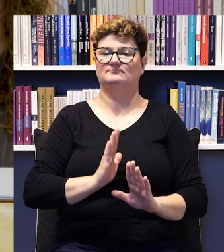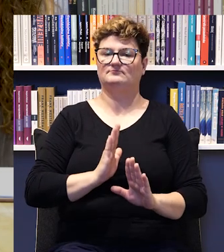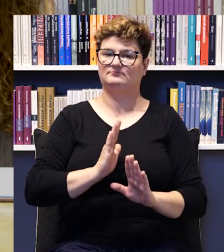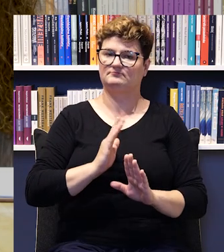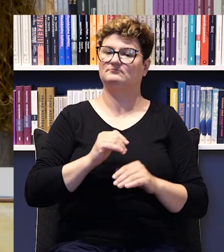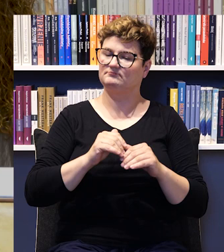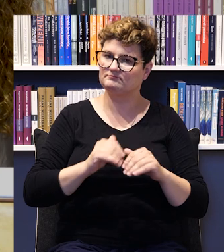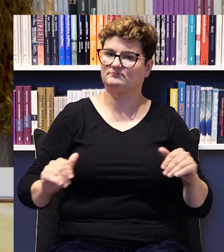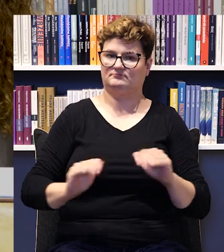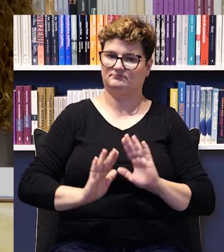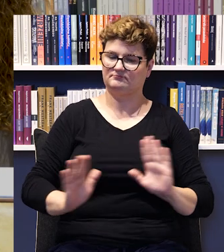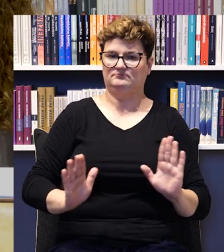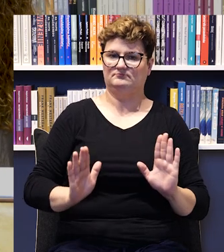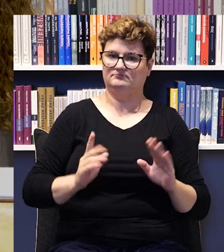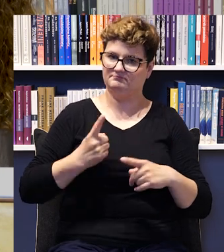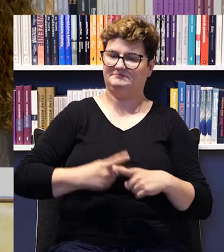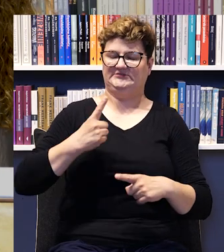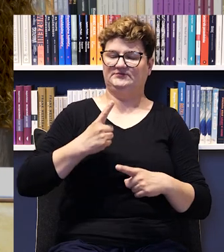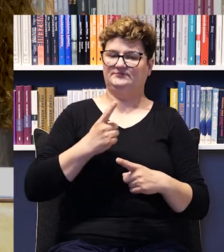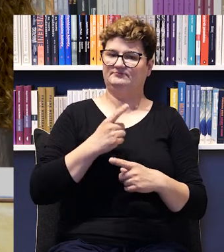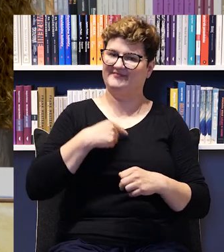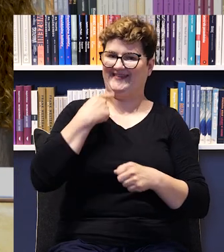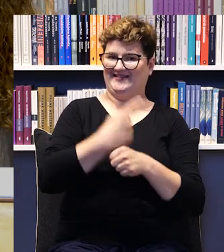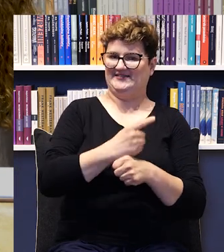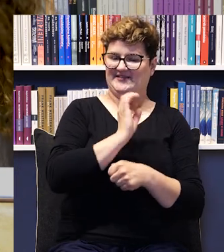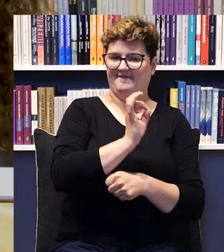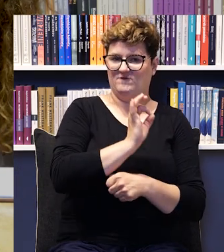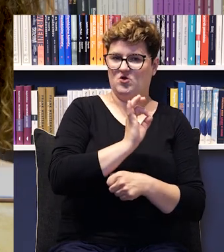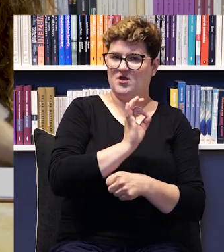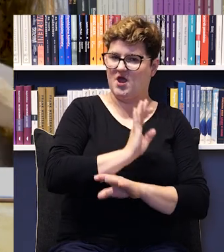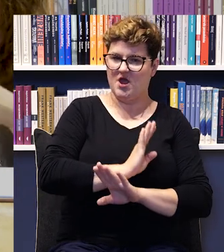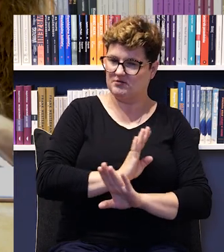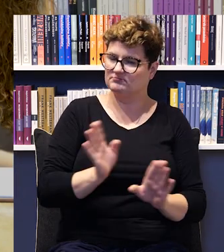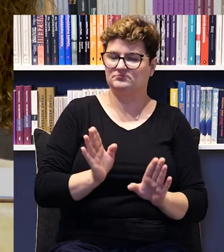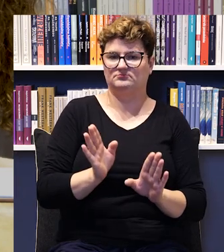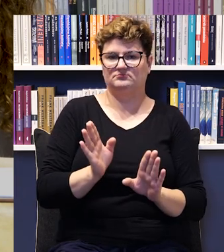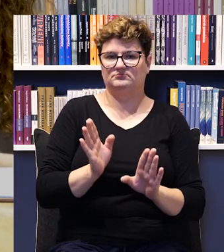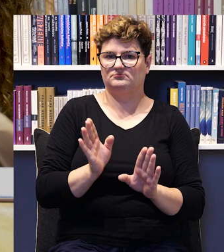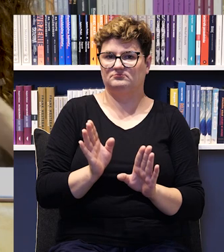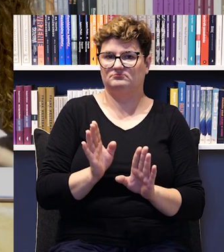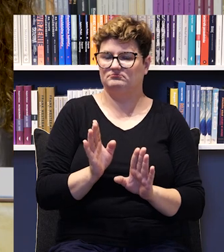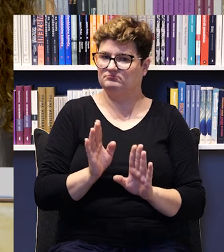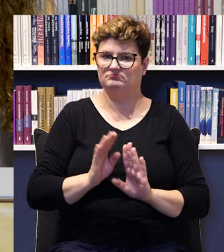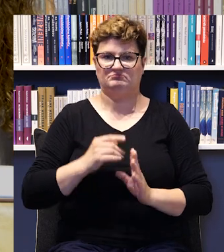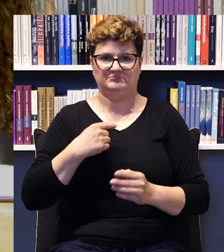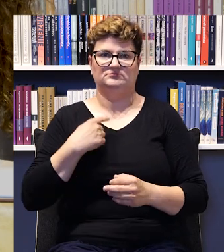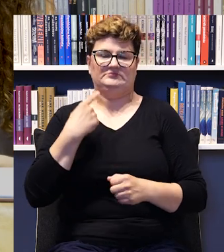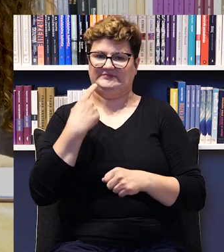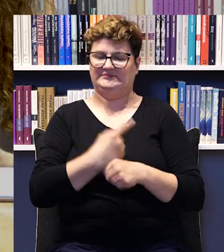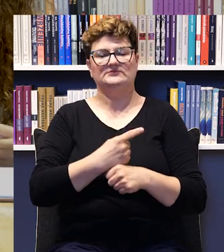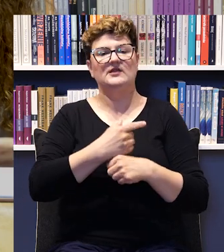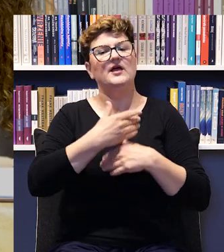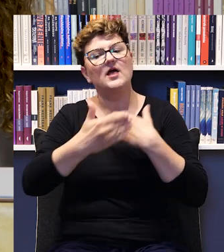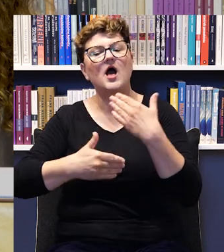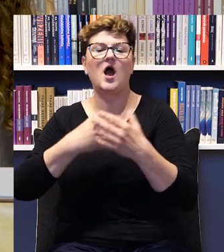jakiejś takiej właśnie ostatecznej autonomii, w którym ona rzeczywiście jakby nie opowiada